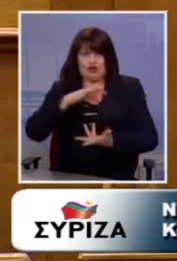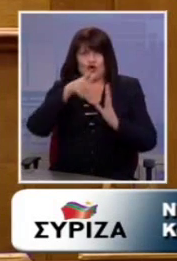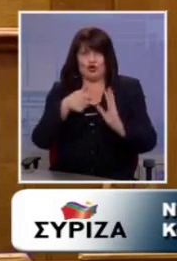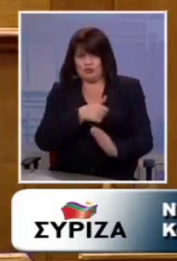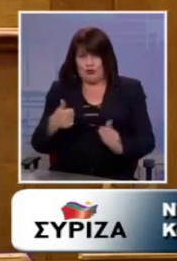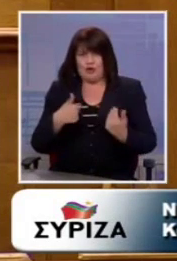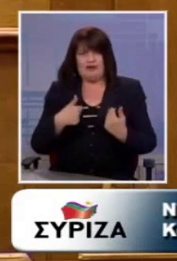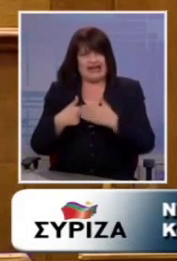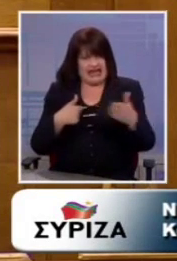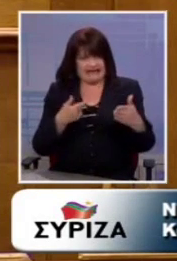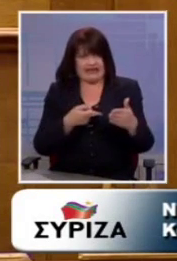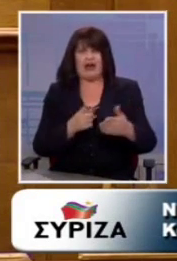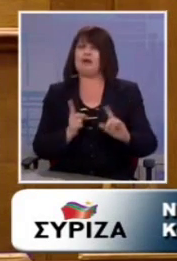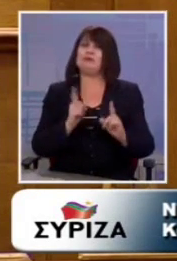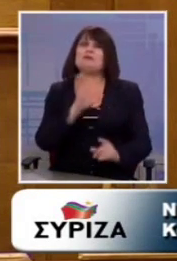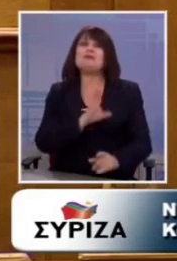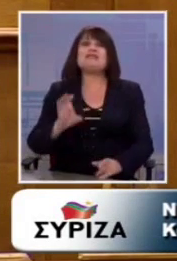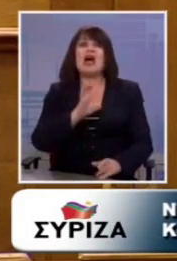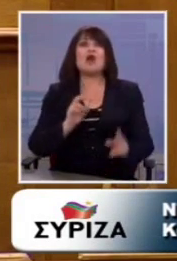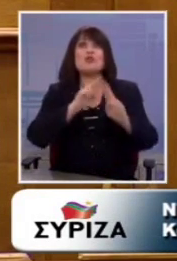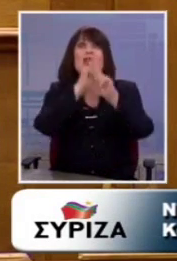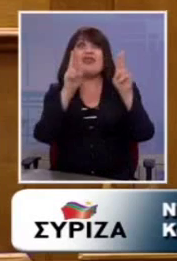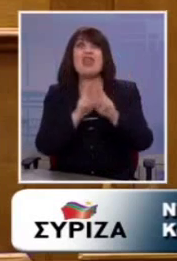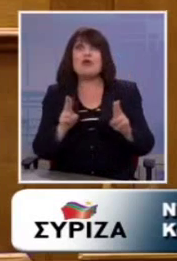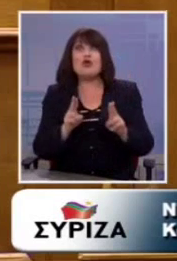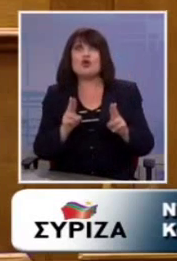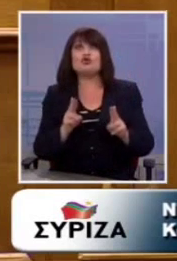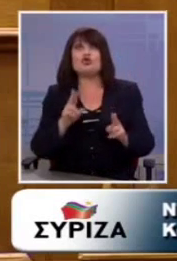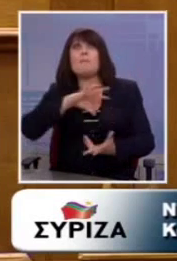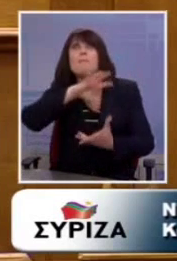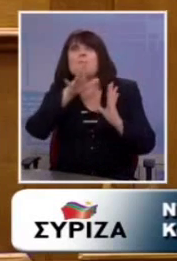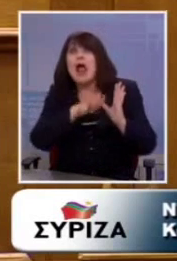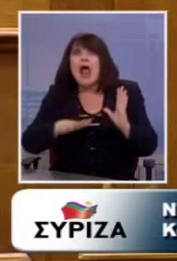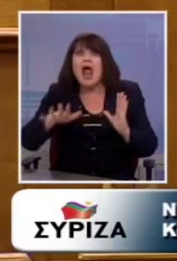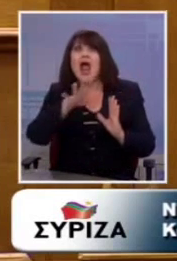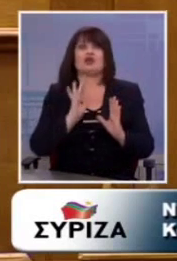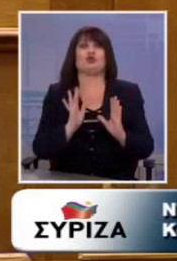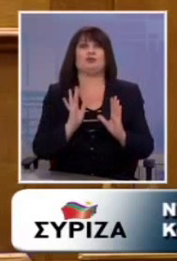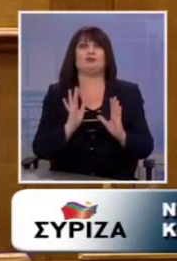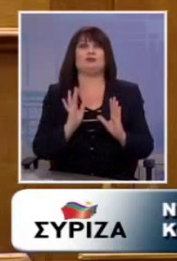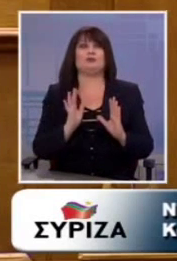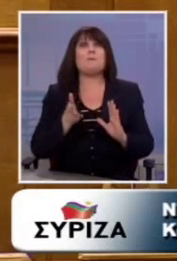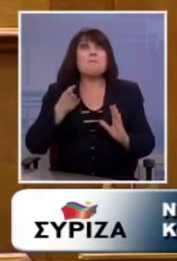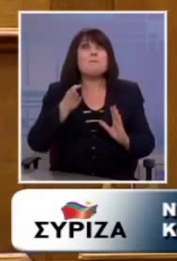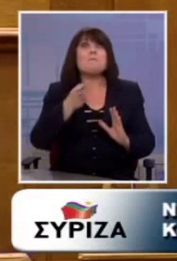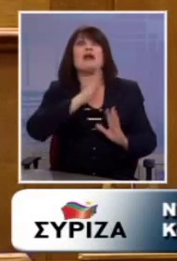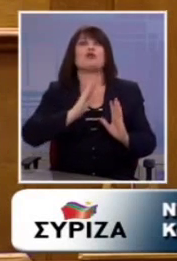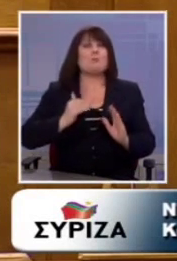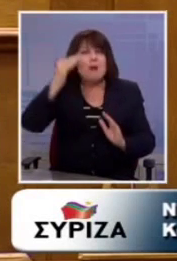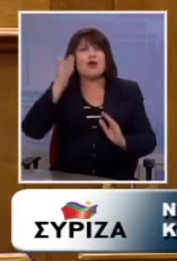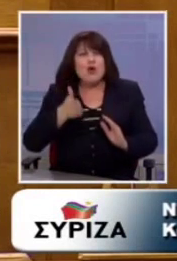είναι αυτό η αριστερά. Η αριστερά είναι αναζήτηση διεθνισμού. Αναζήτηση παντού. Παντού και στις μικρές δρογμές και πάνω και